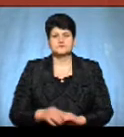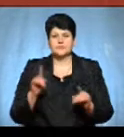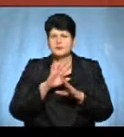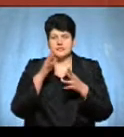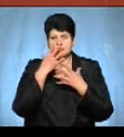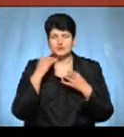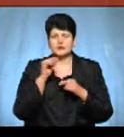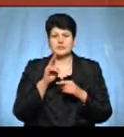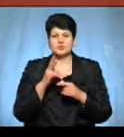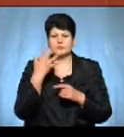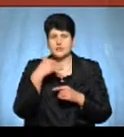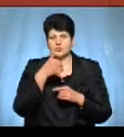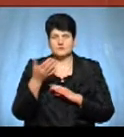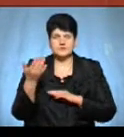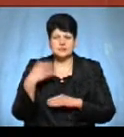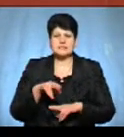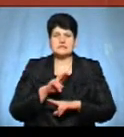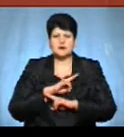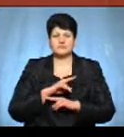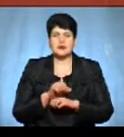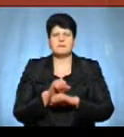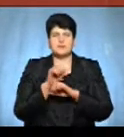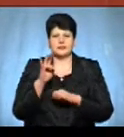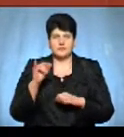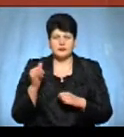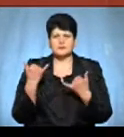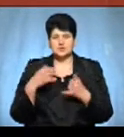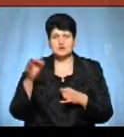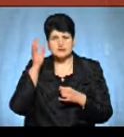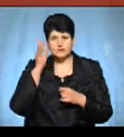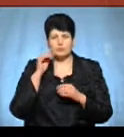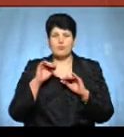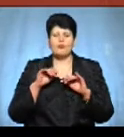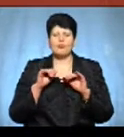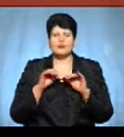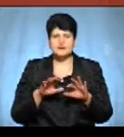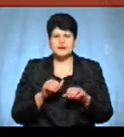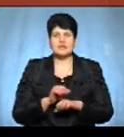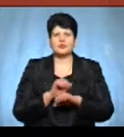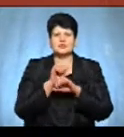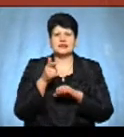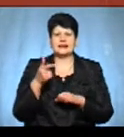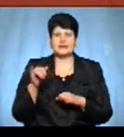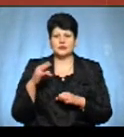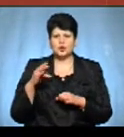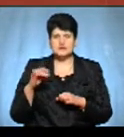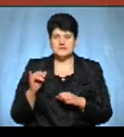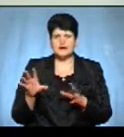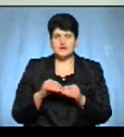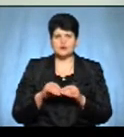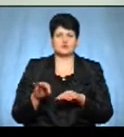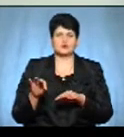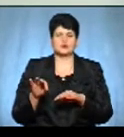Аби не забути тих, хто 5 років тому загинув на Майдані, ми сьогодні згадуємо події Революції Гідності разом із нашим гостем, а це